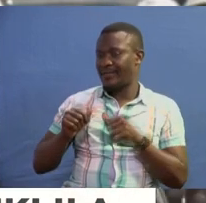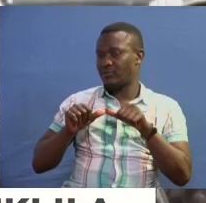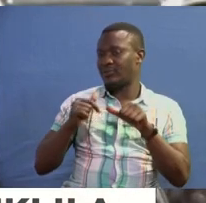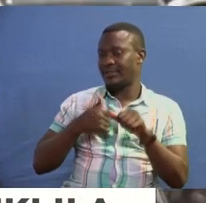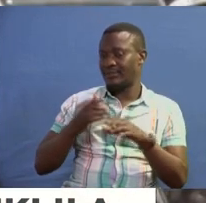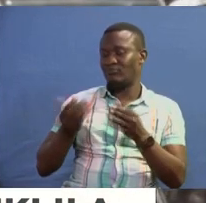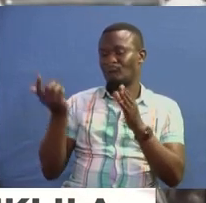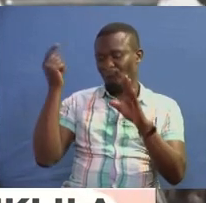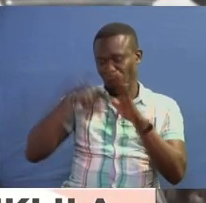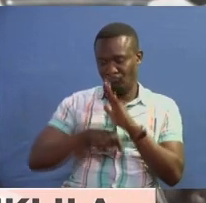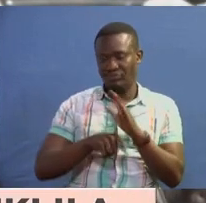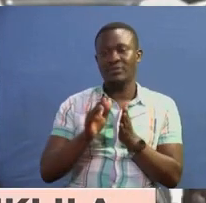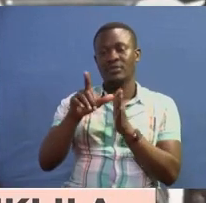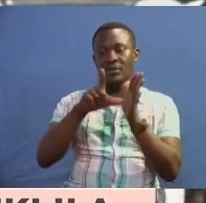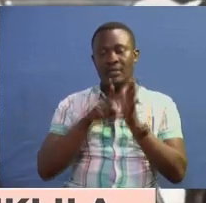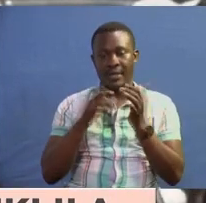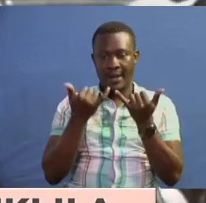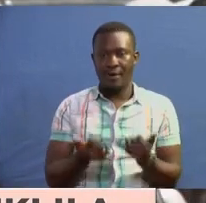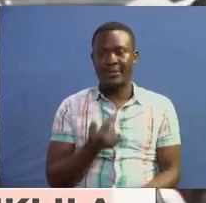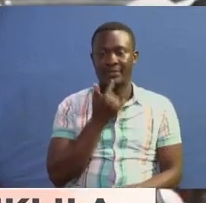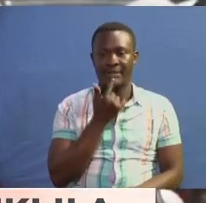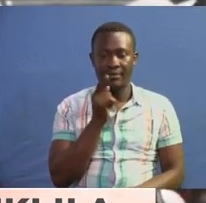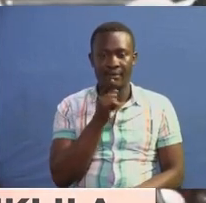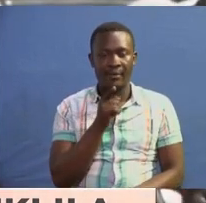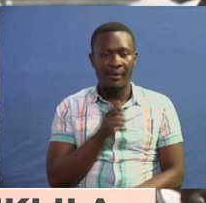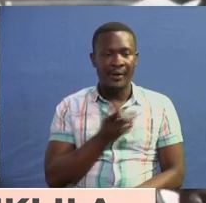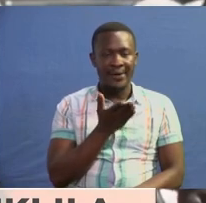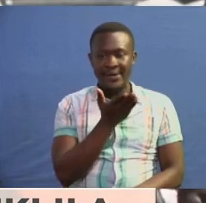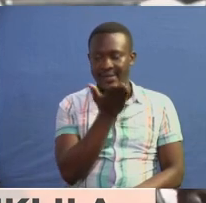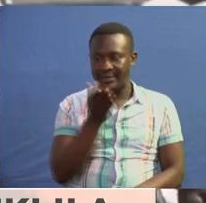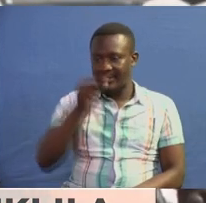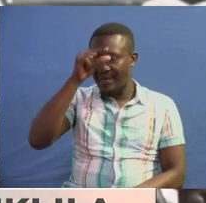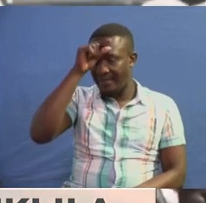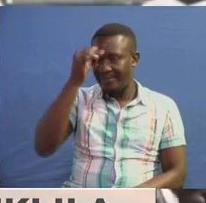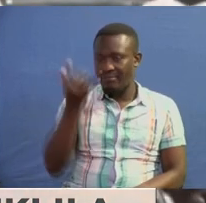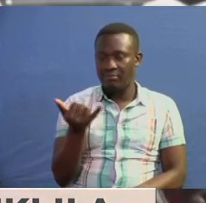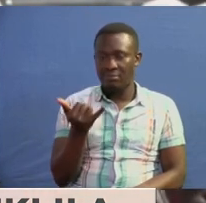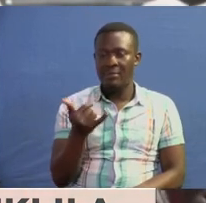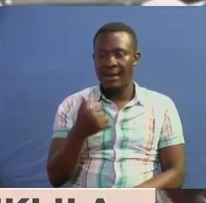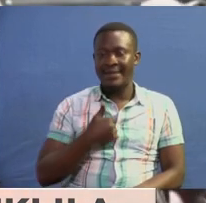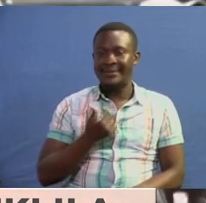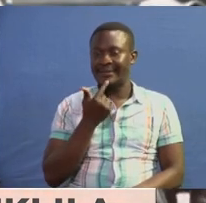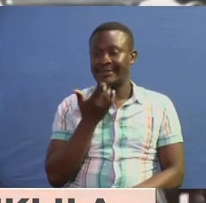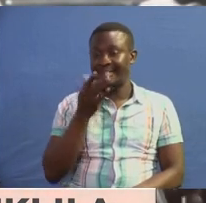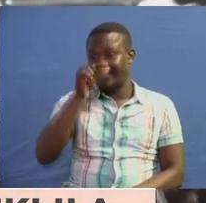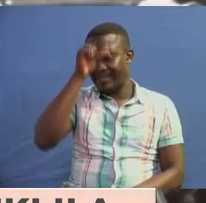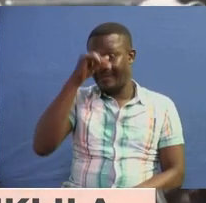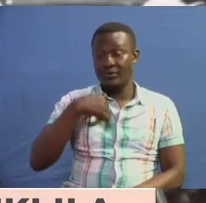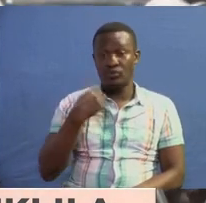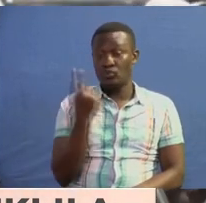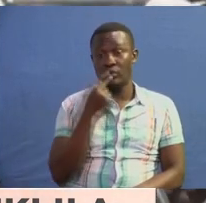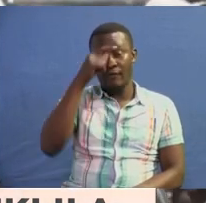kwa madeni. Sasa mimi nimewaambia hii serikali hii, mimi nawaambia hii serikali ni ya